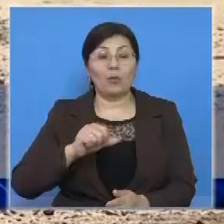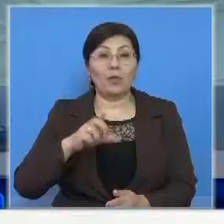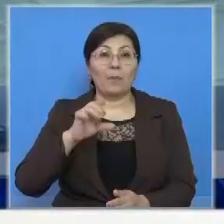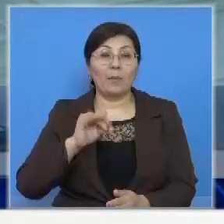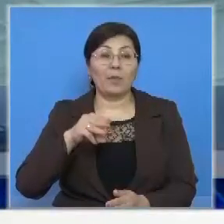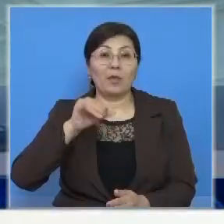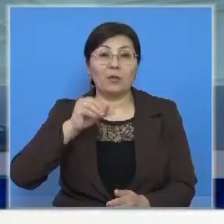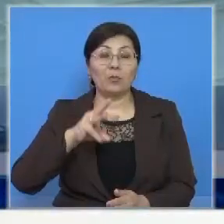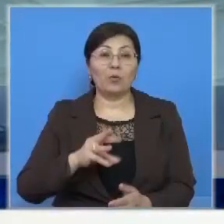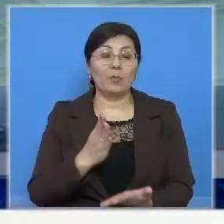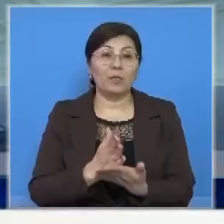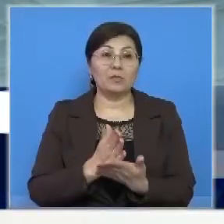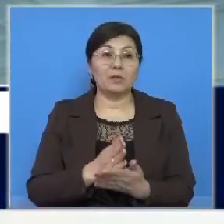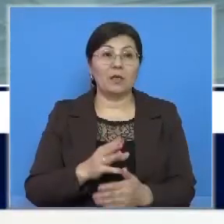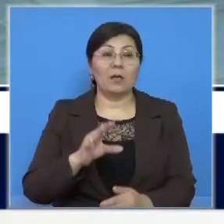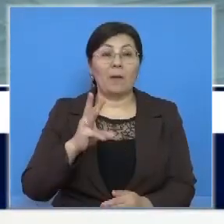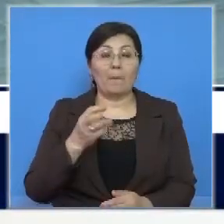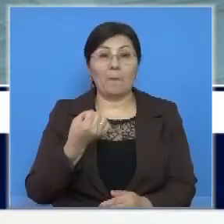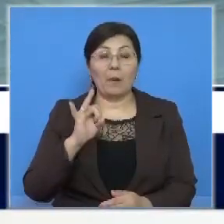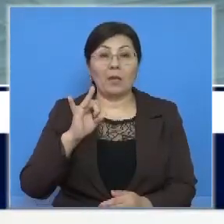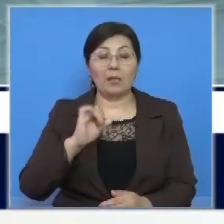хранилищах. На май и июнь месяцы